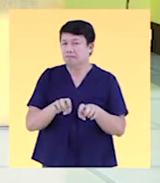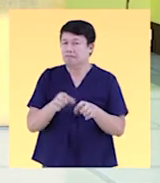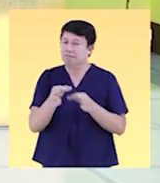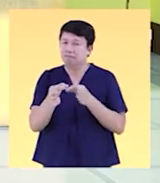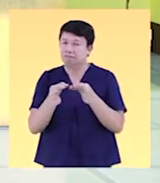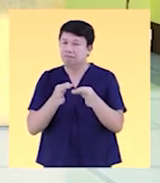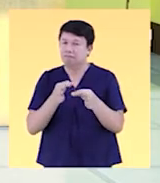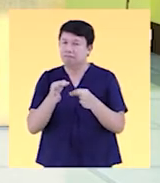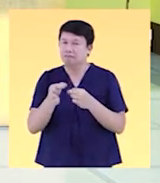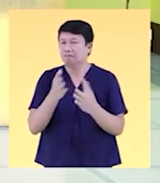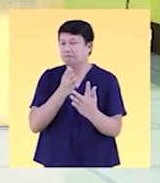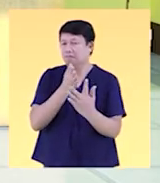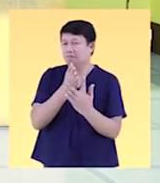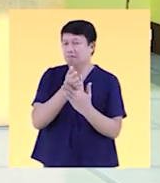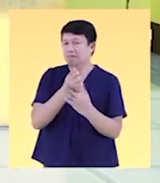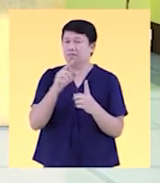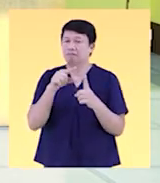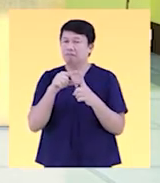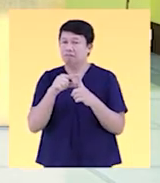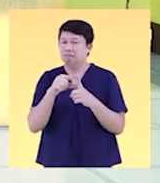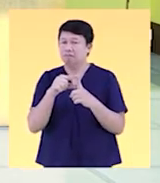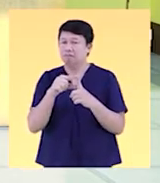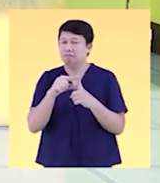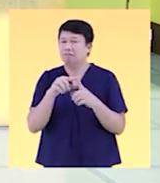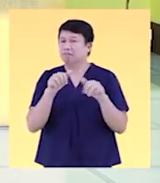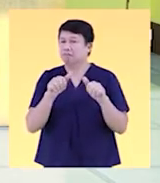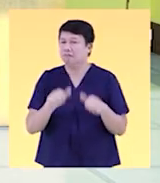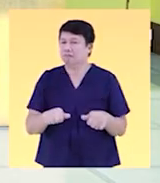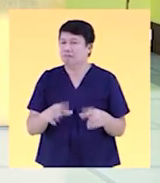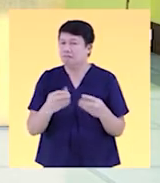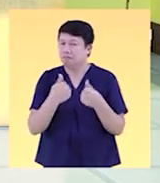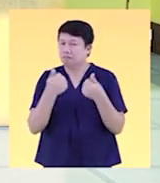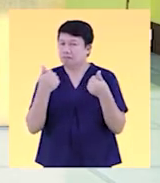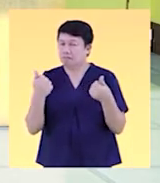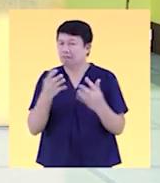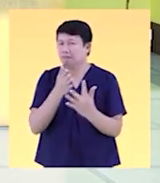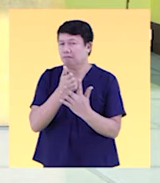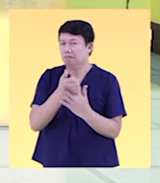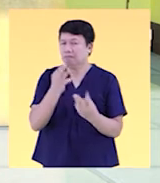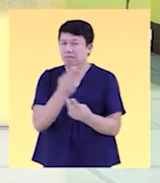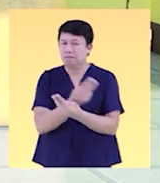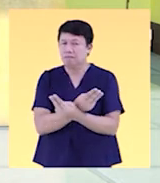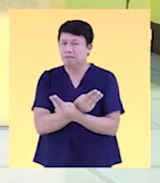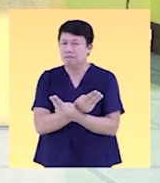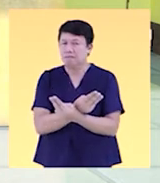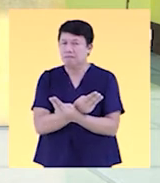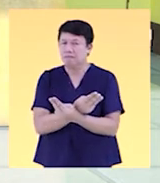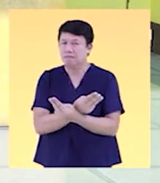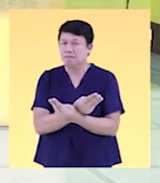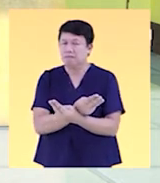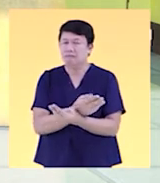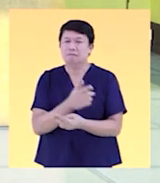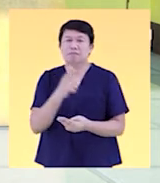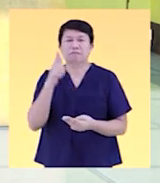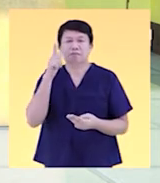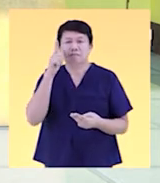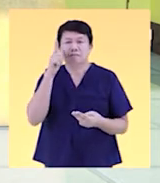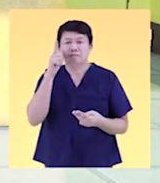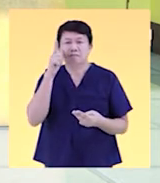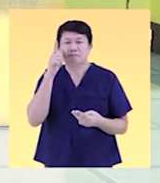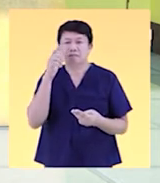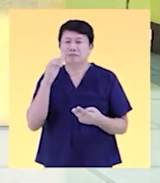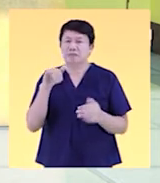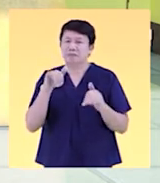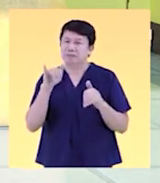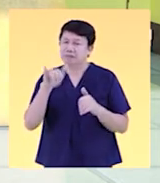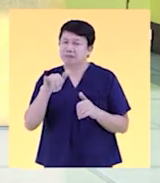na ipinaliliwanag sa pamamagitan ng salita na maaaring isolve sa pamamagitan ng mathematics. Kaya